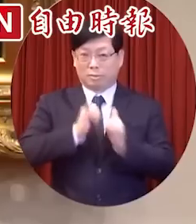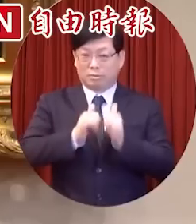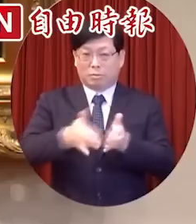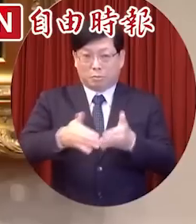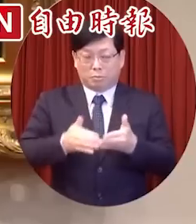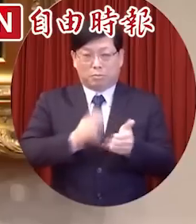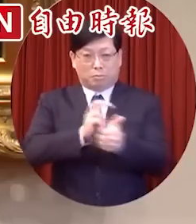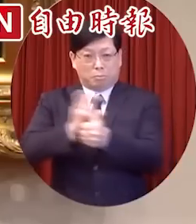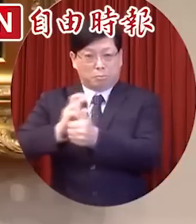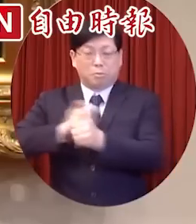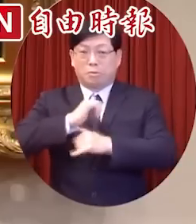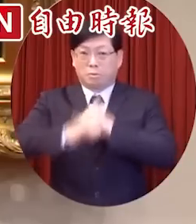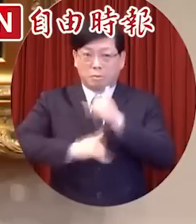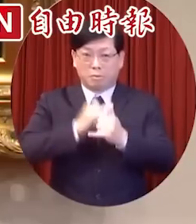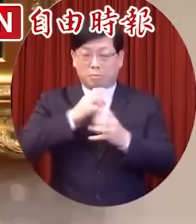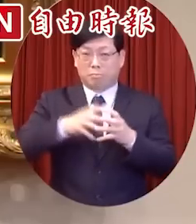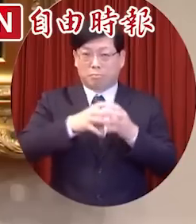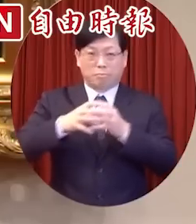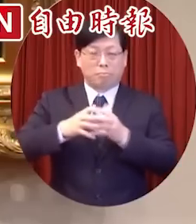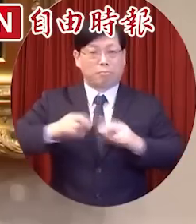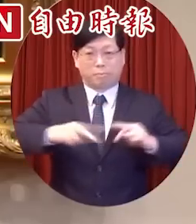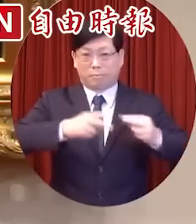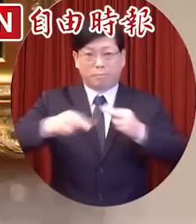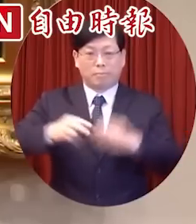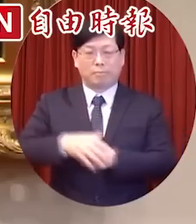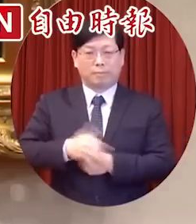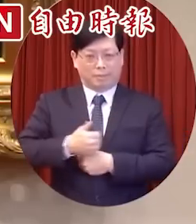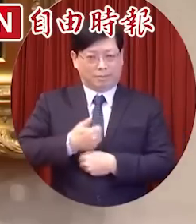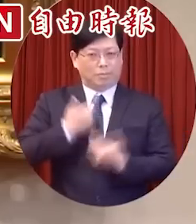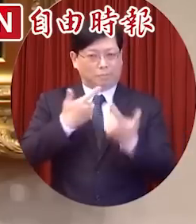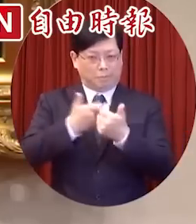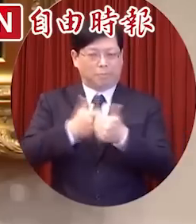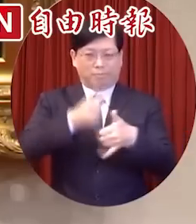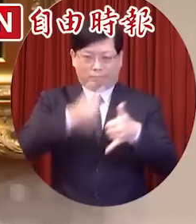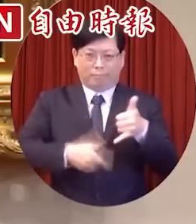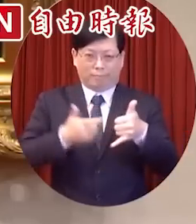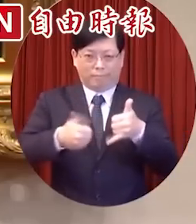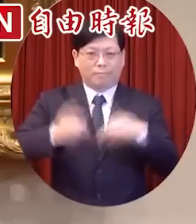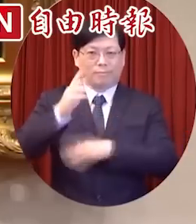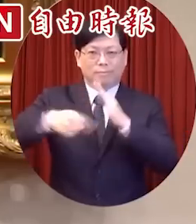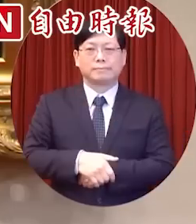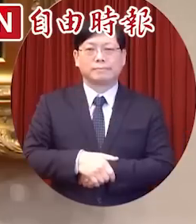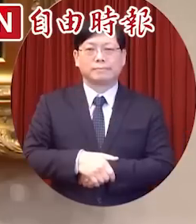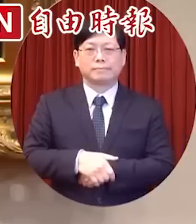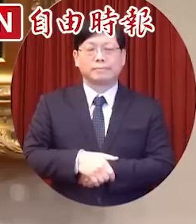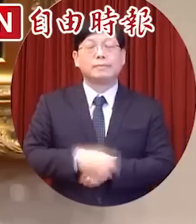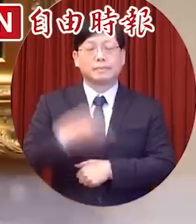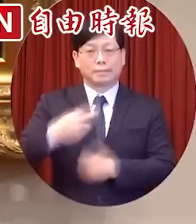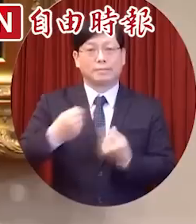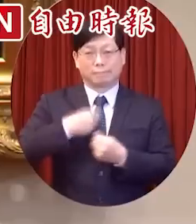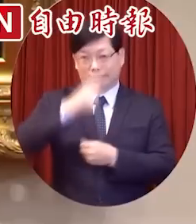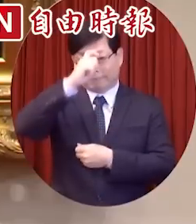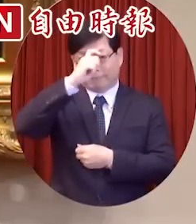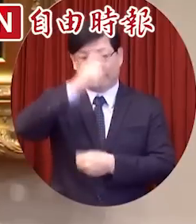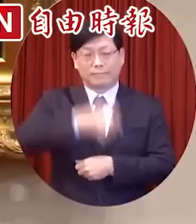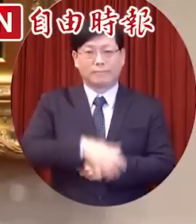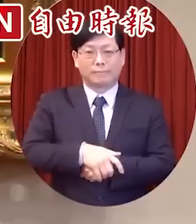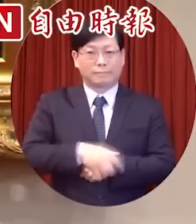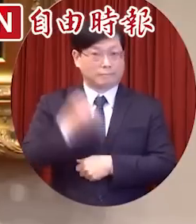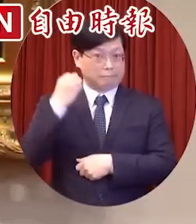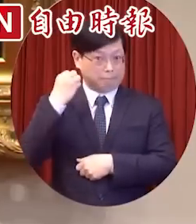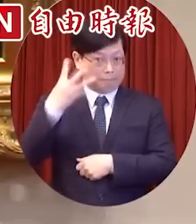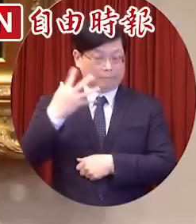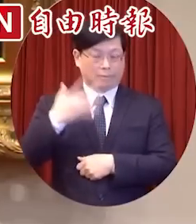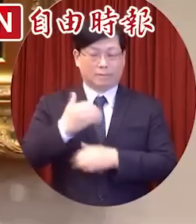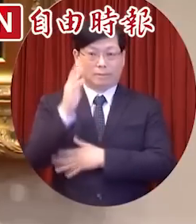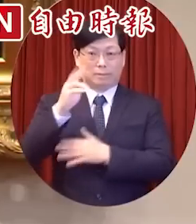民生活、团结建设国家最合适的行政院长人选。我也期许新的内